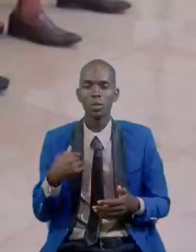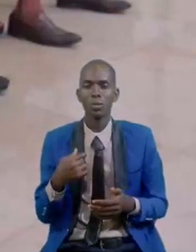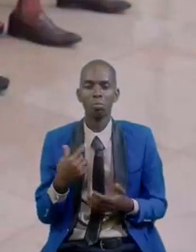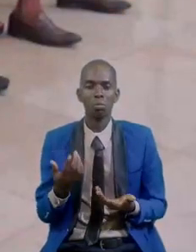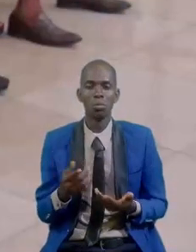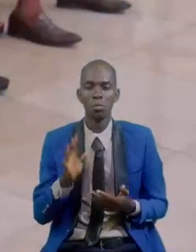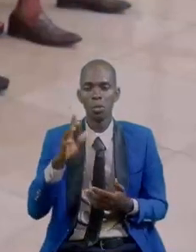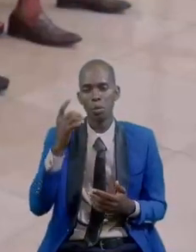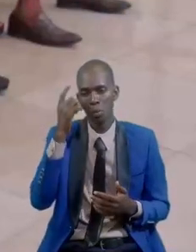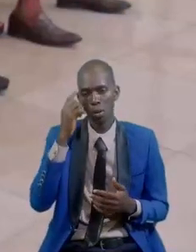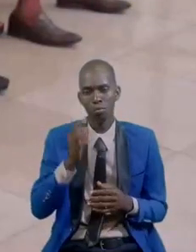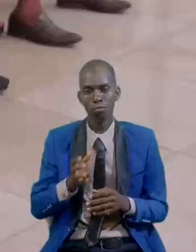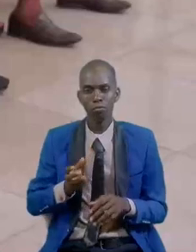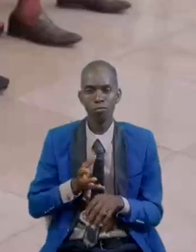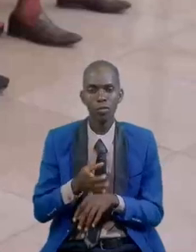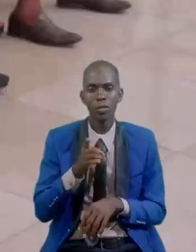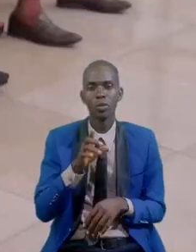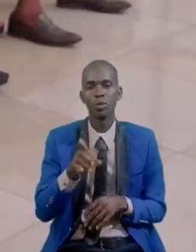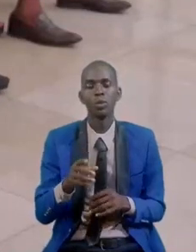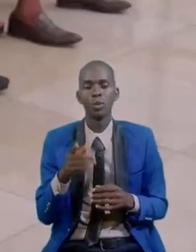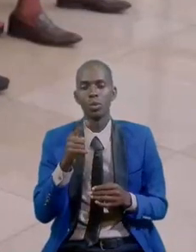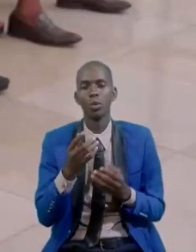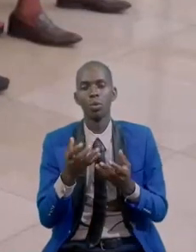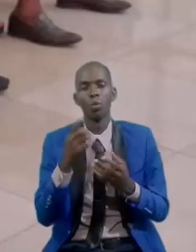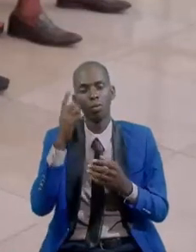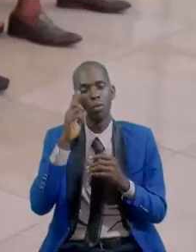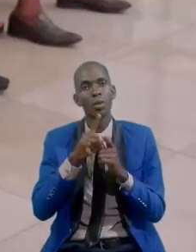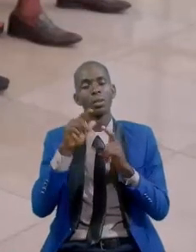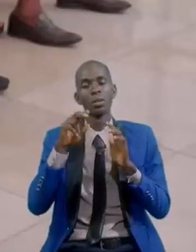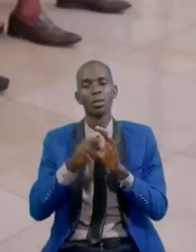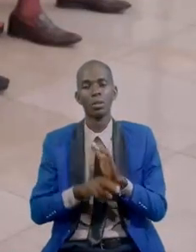ta pensée qui te pousse, ce n'est pas que tu désires la grandeur.